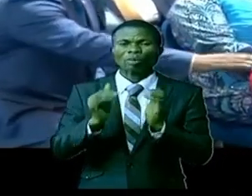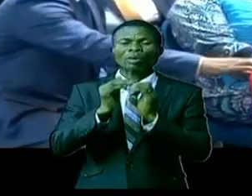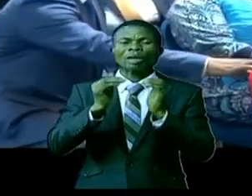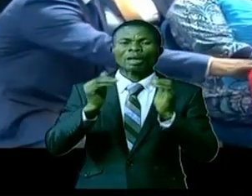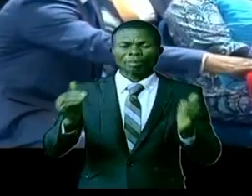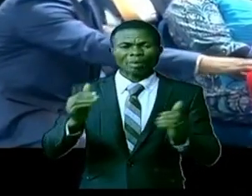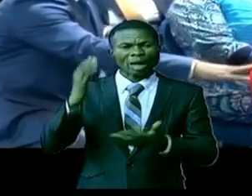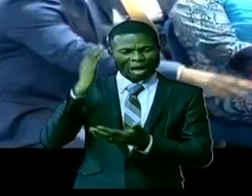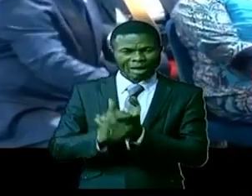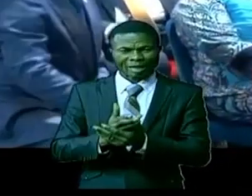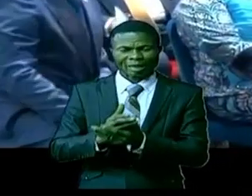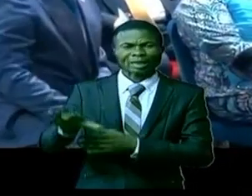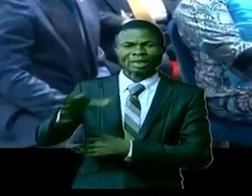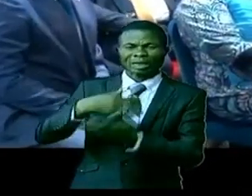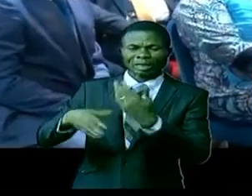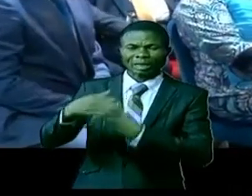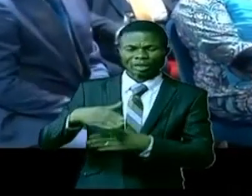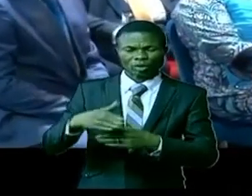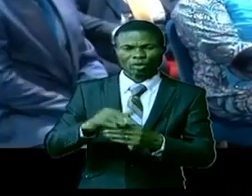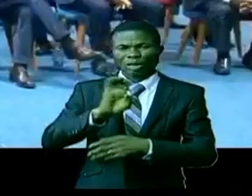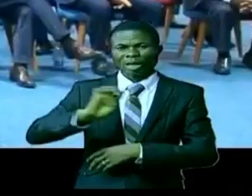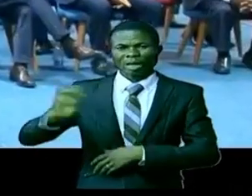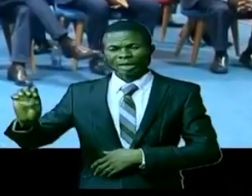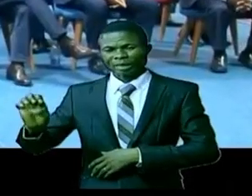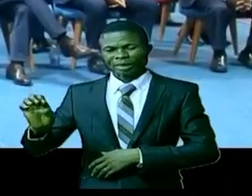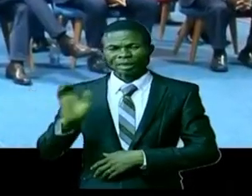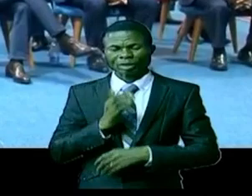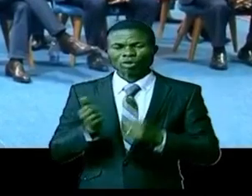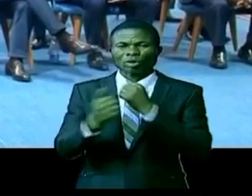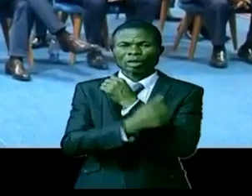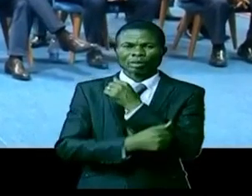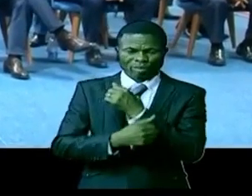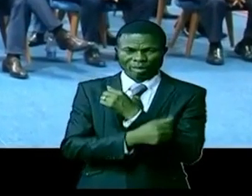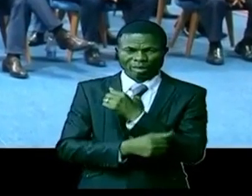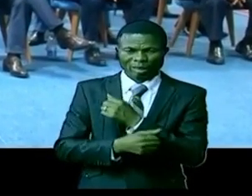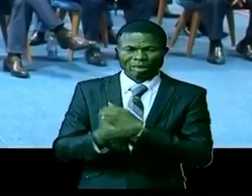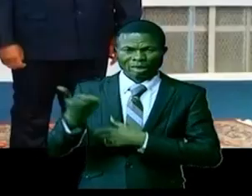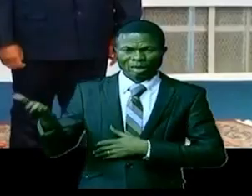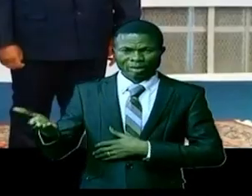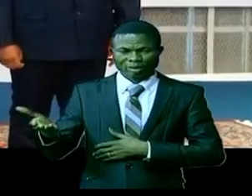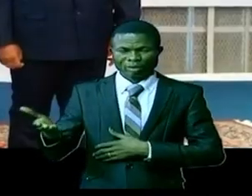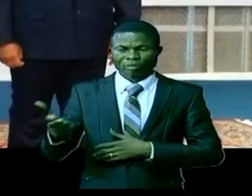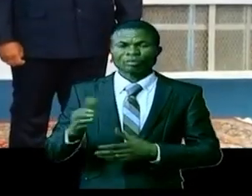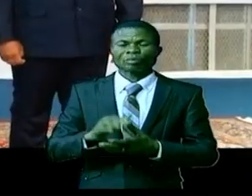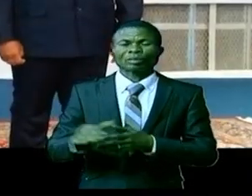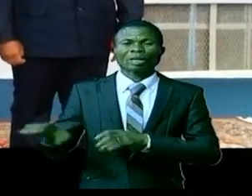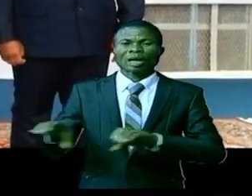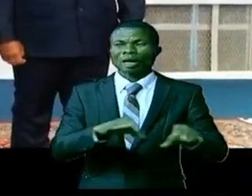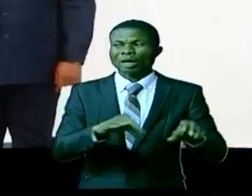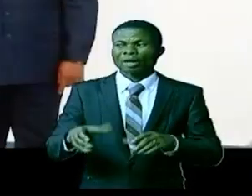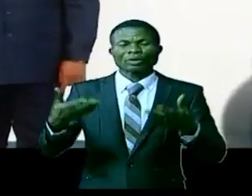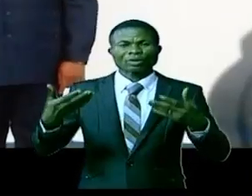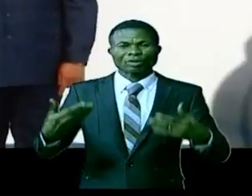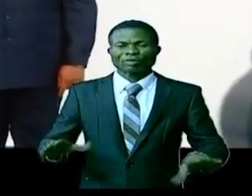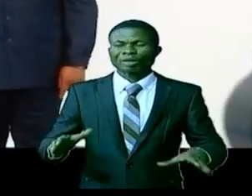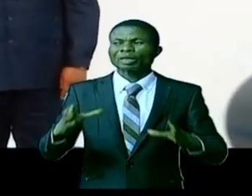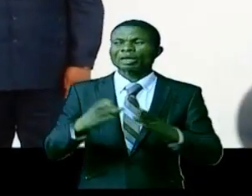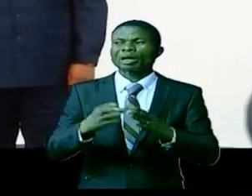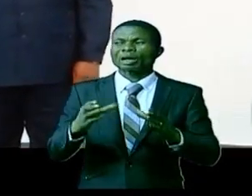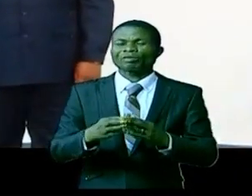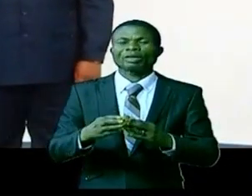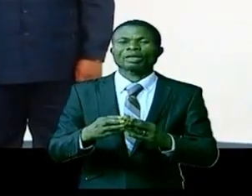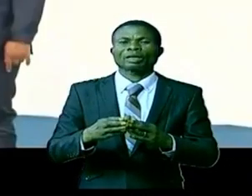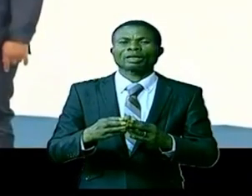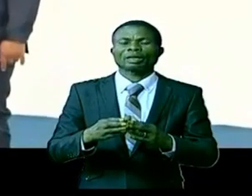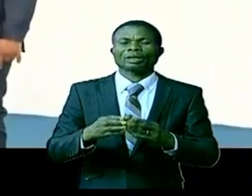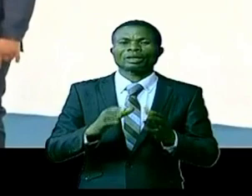mettre un terme à l'insécurité dans l'est du territoire national. La cérémonie s'est terminée par une séance